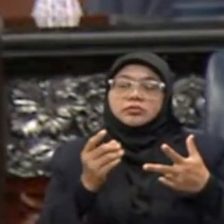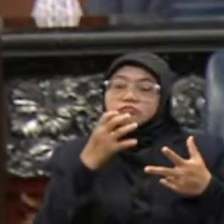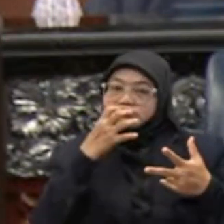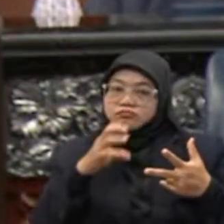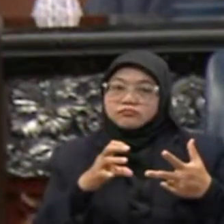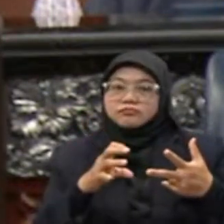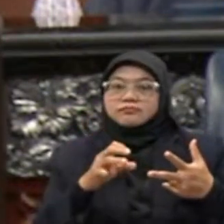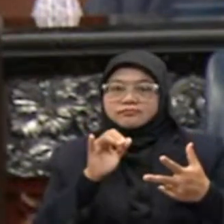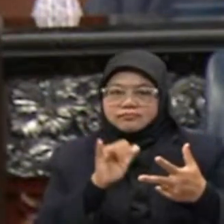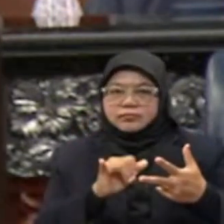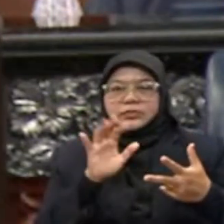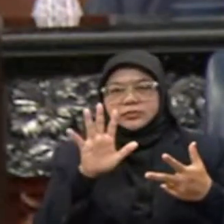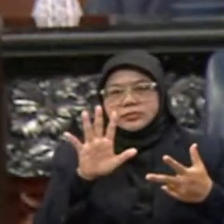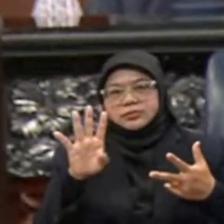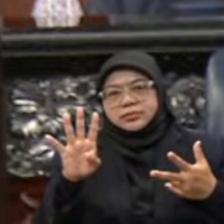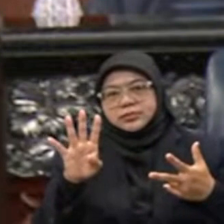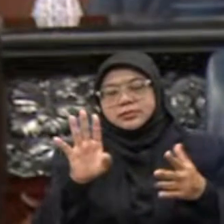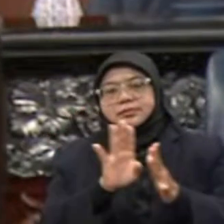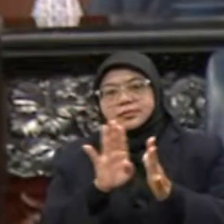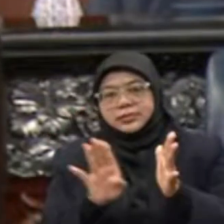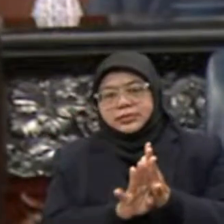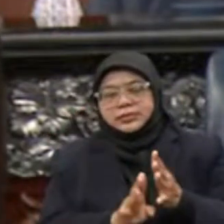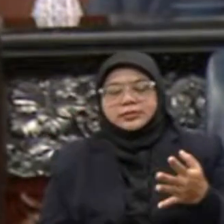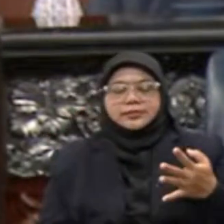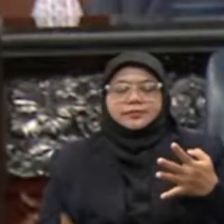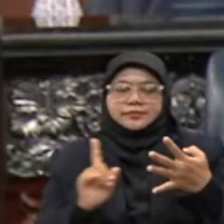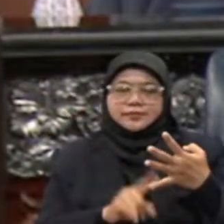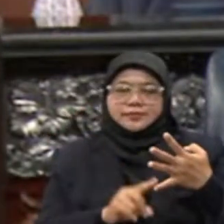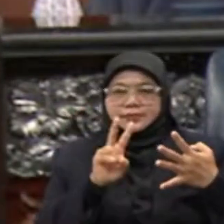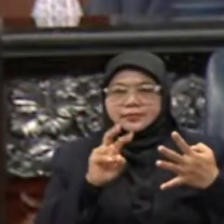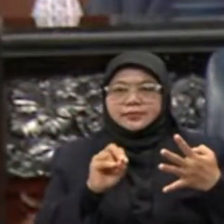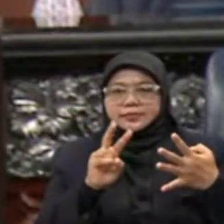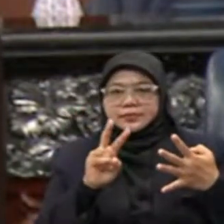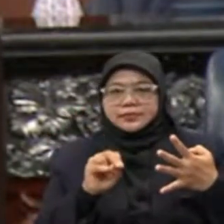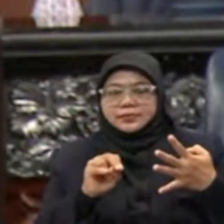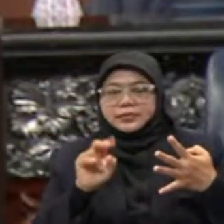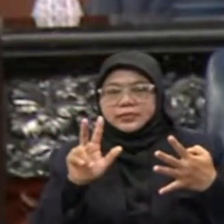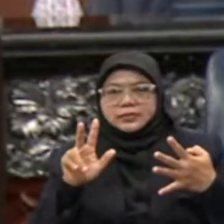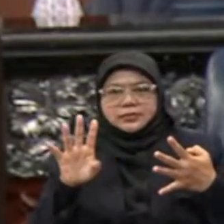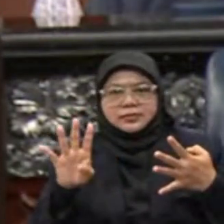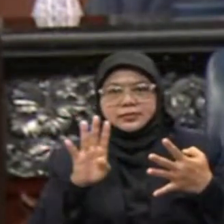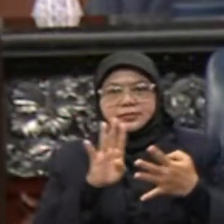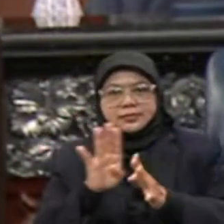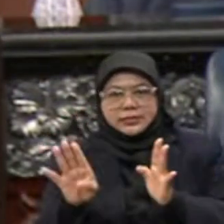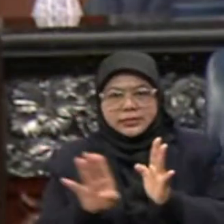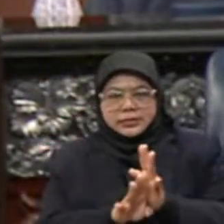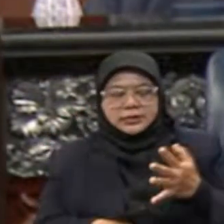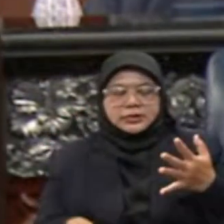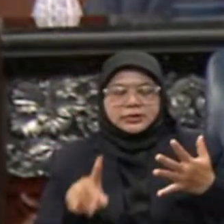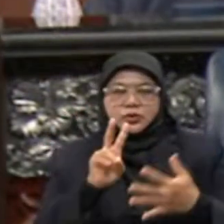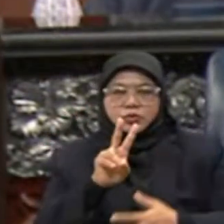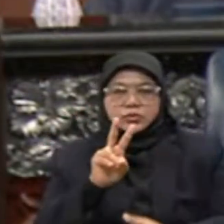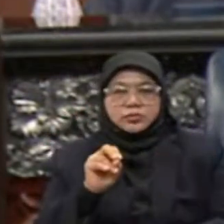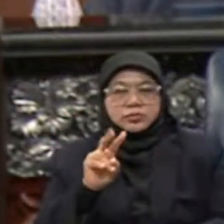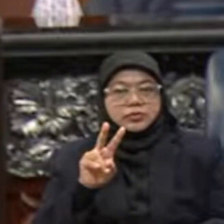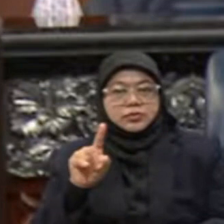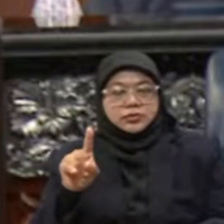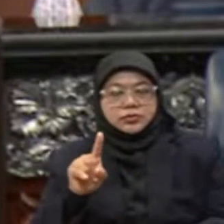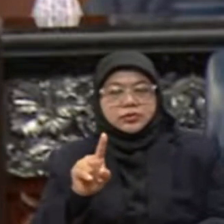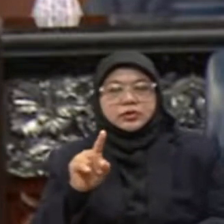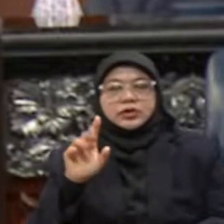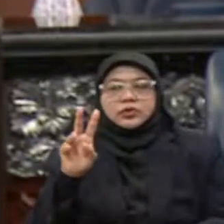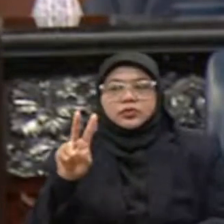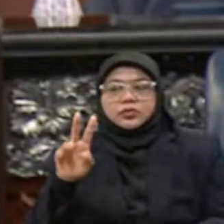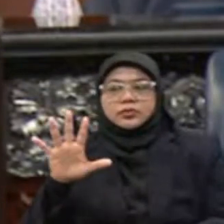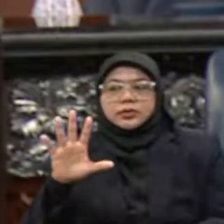ketika itu 54 billion 2020 34 billion 2021 25